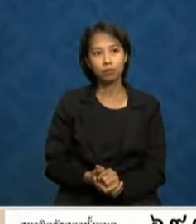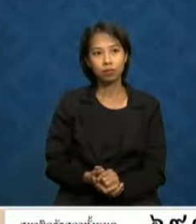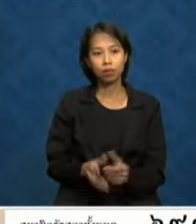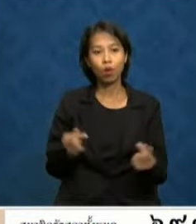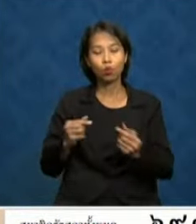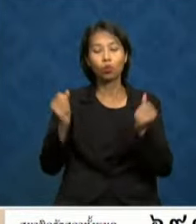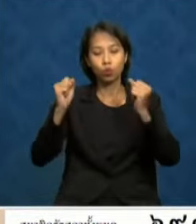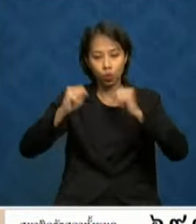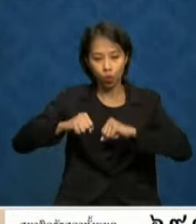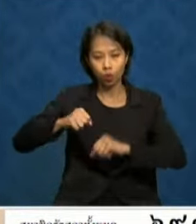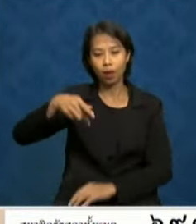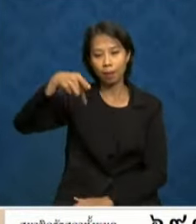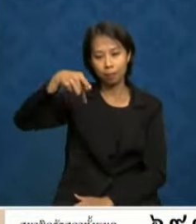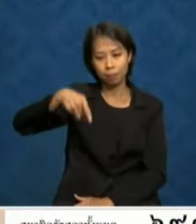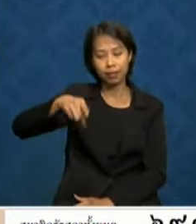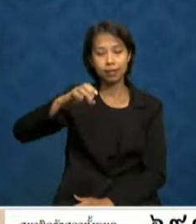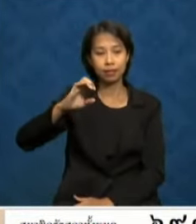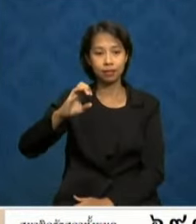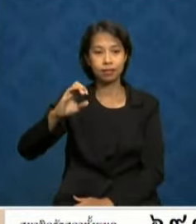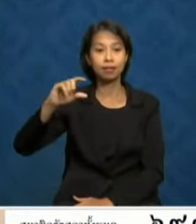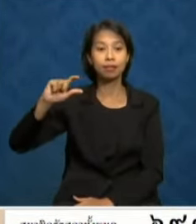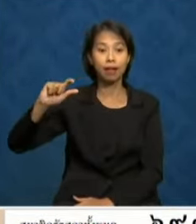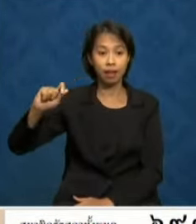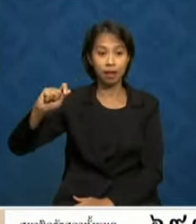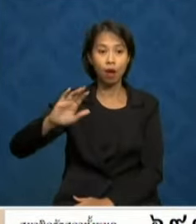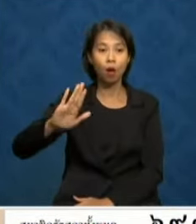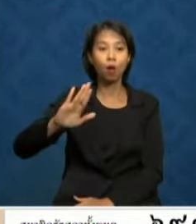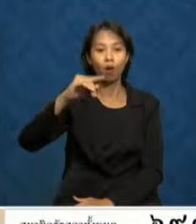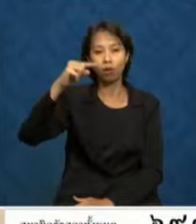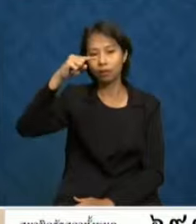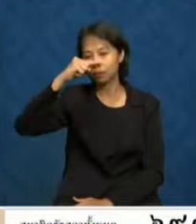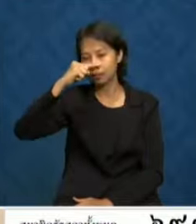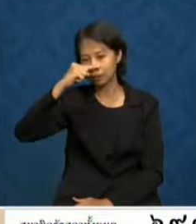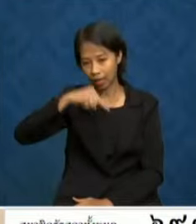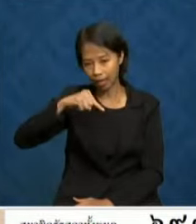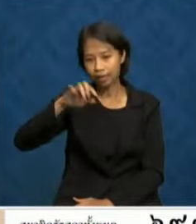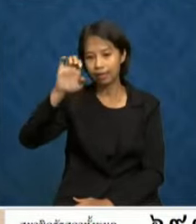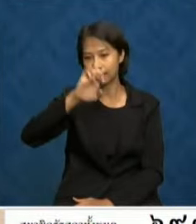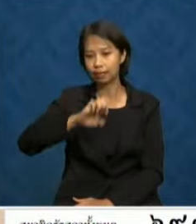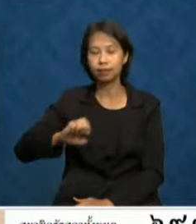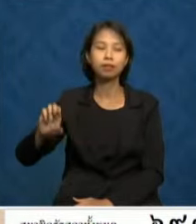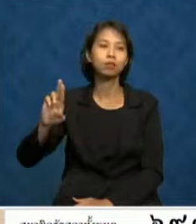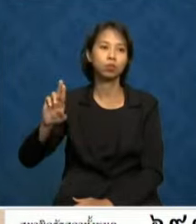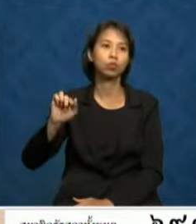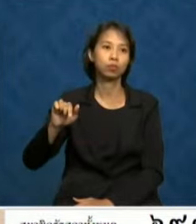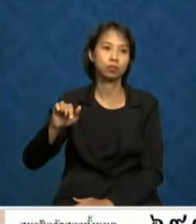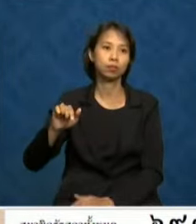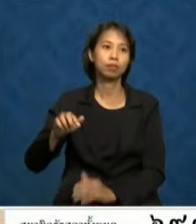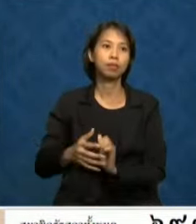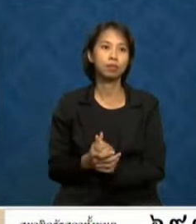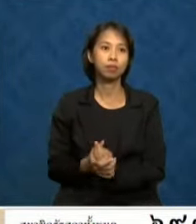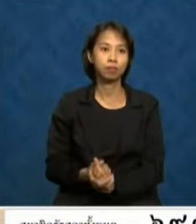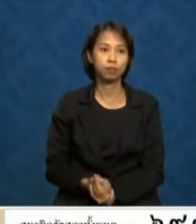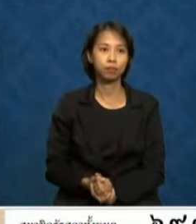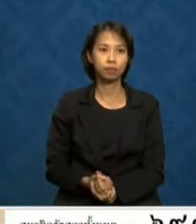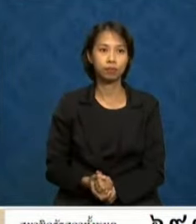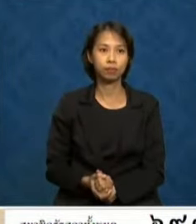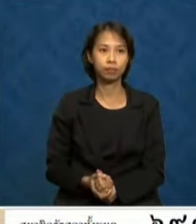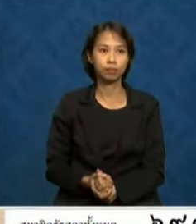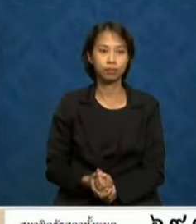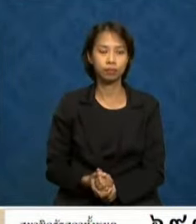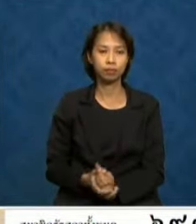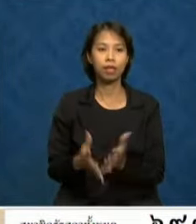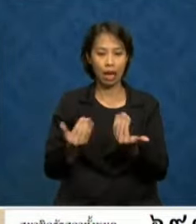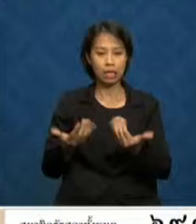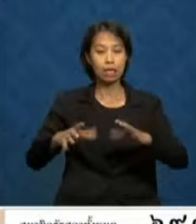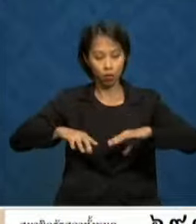ความเป็นหุ้นส่วนและความร่วมมือรอบด้านระหว่างสหภาพยุโรปและรัฐสภาสมาชิกกับ